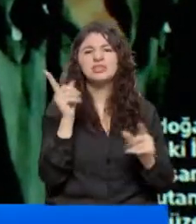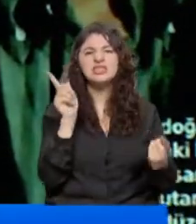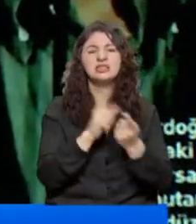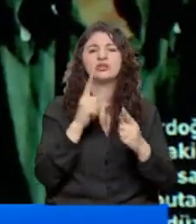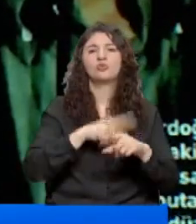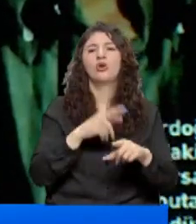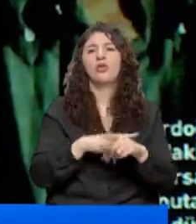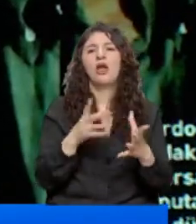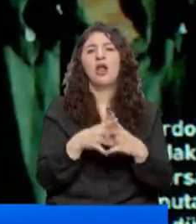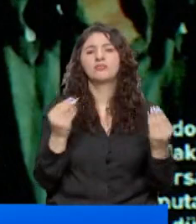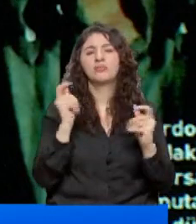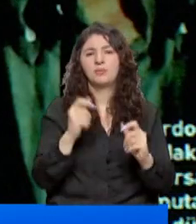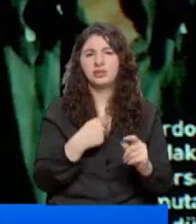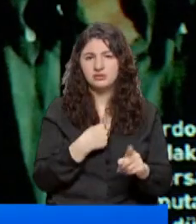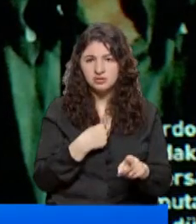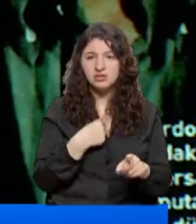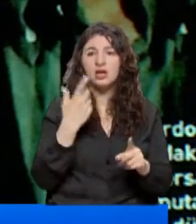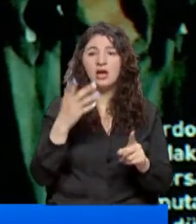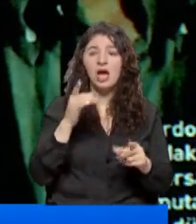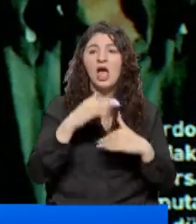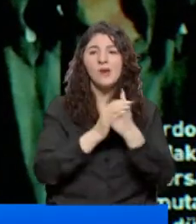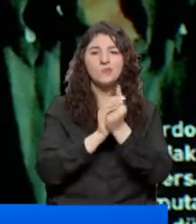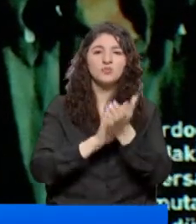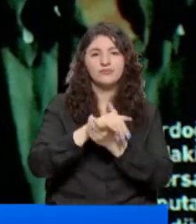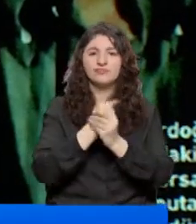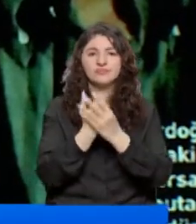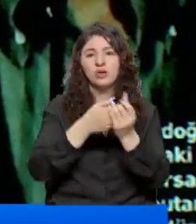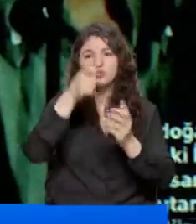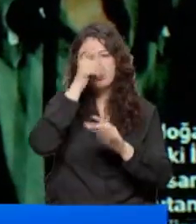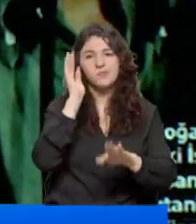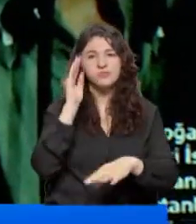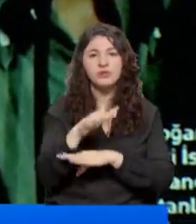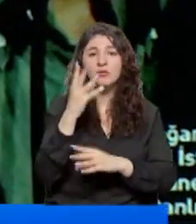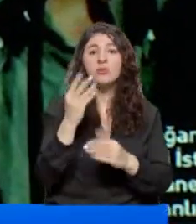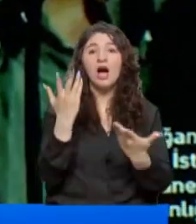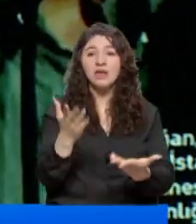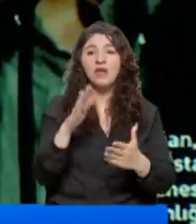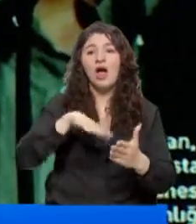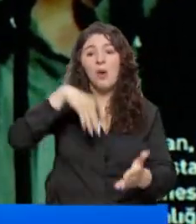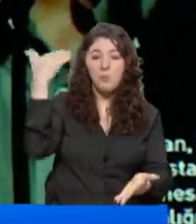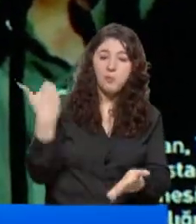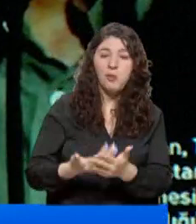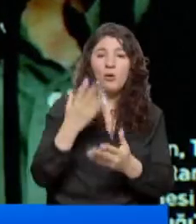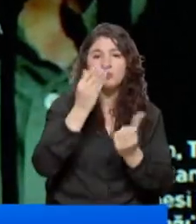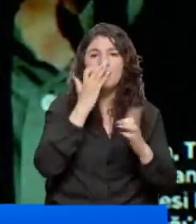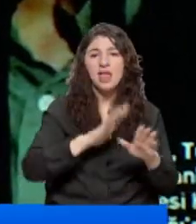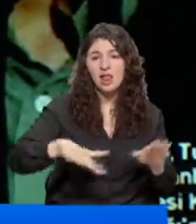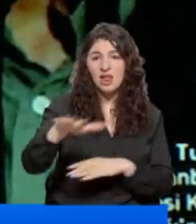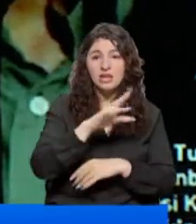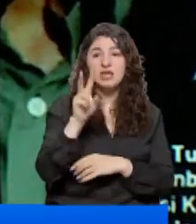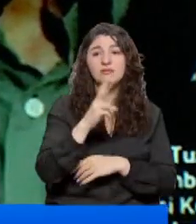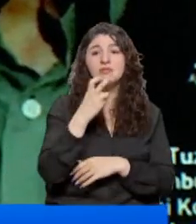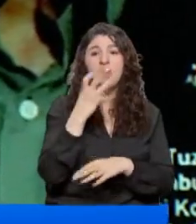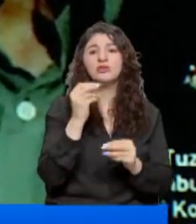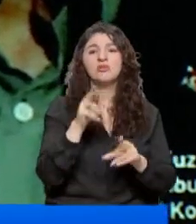kısa sürede telafi ederiz Ellerine oluşturarak Türkiye'nin tökezlemesi nihatta yere kapaklanma sını bekleyenleri